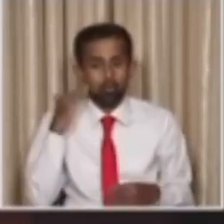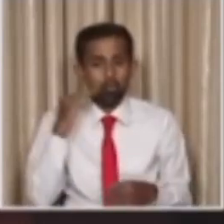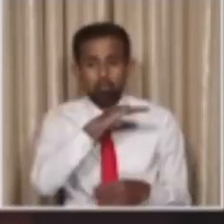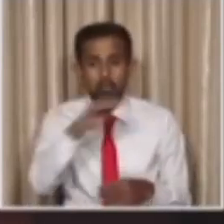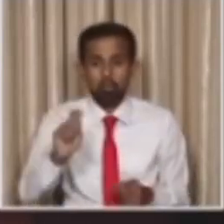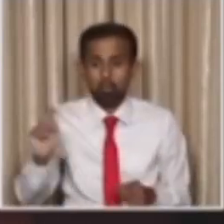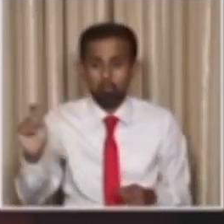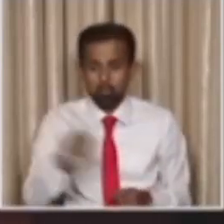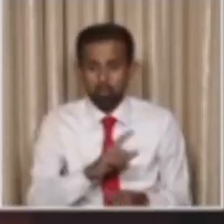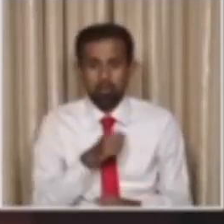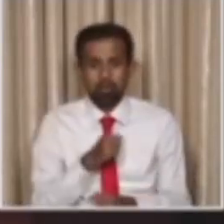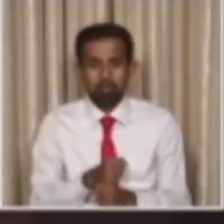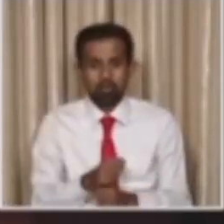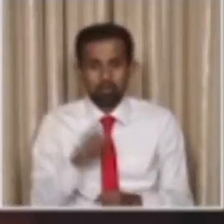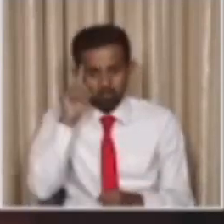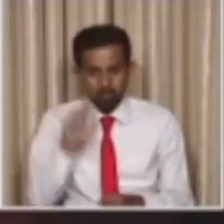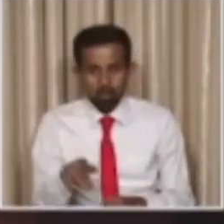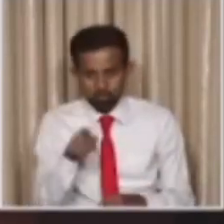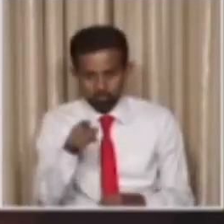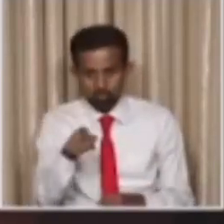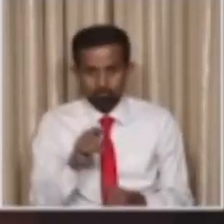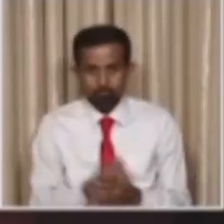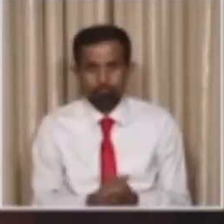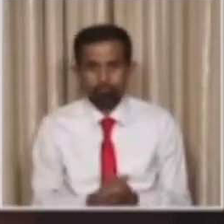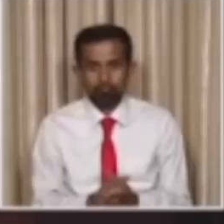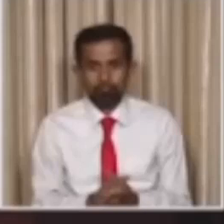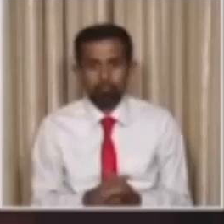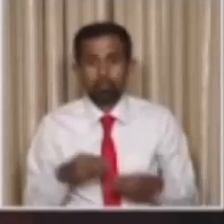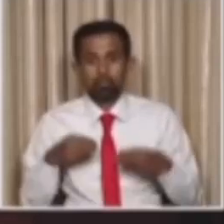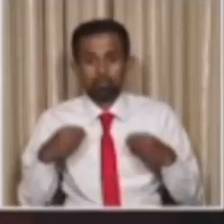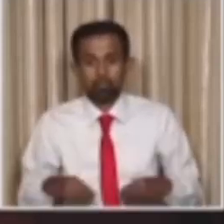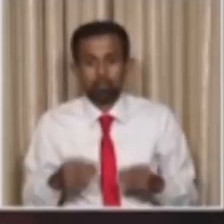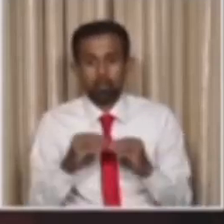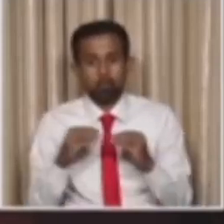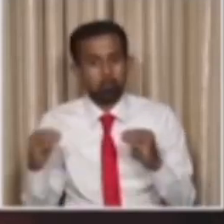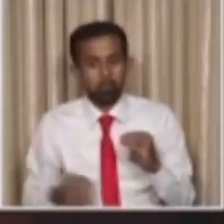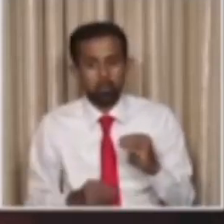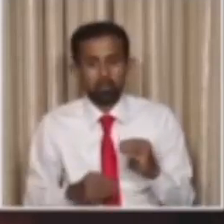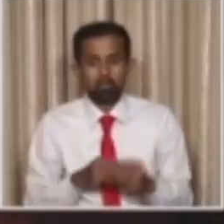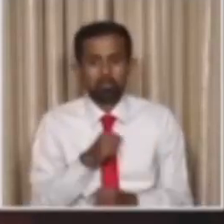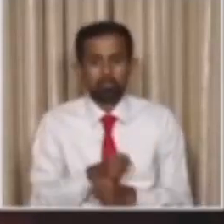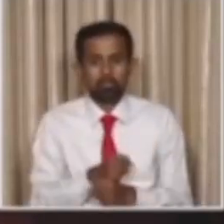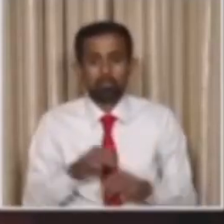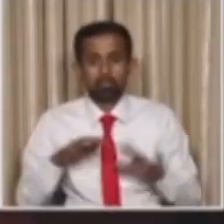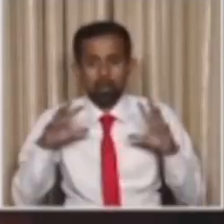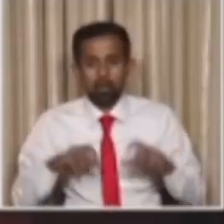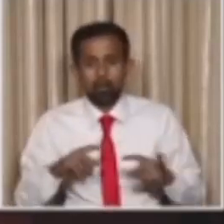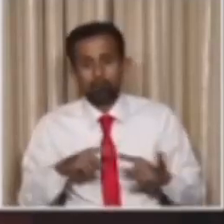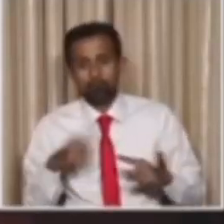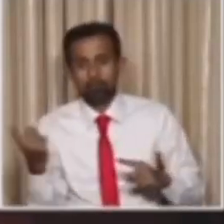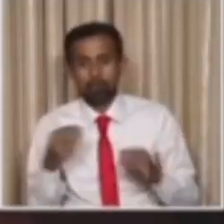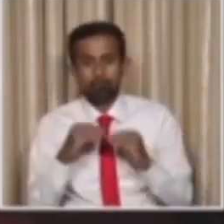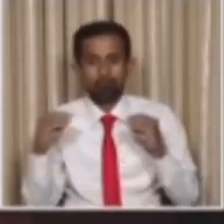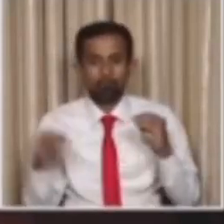ගැනීමට රජය අපේක්ෂා කරන්නේද? නැතහොත් අලාභ පියවා ගැනීම සඳහා රජය සතු වෙනත්